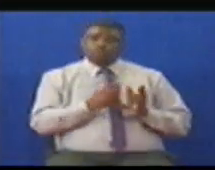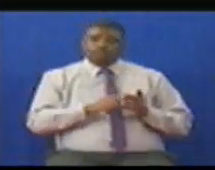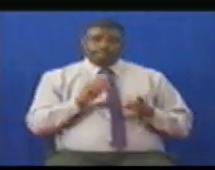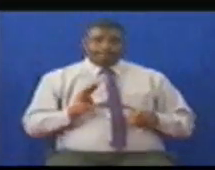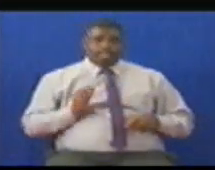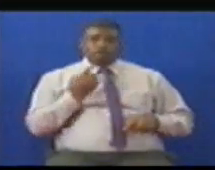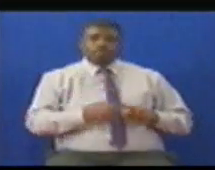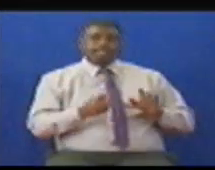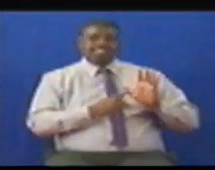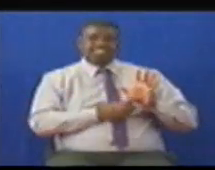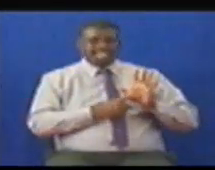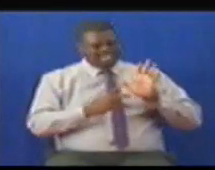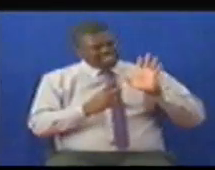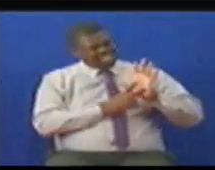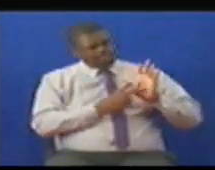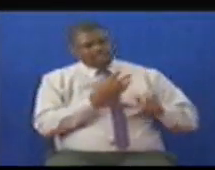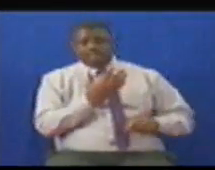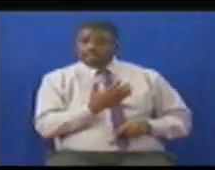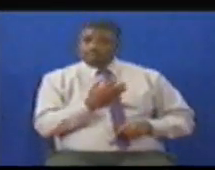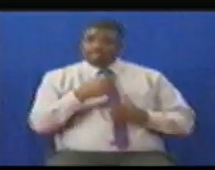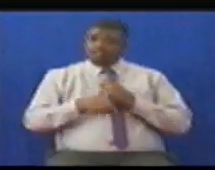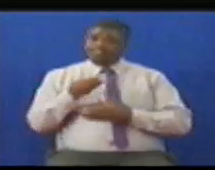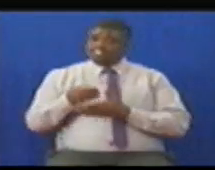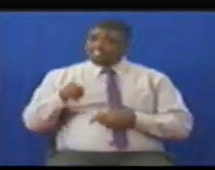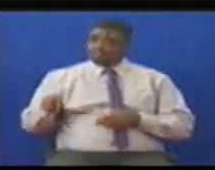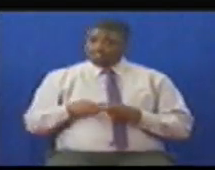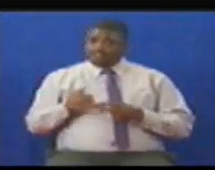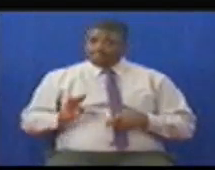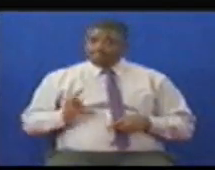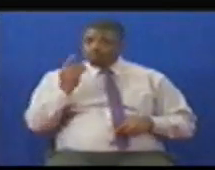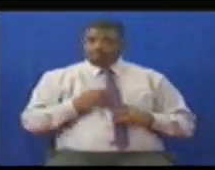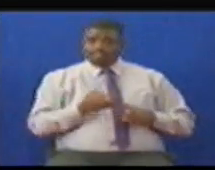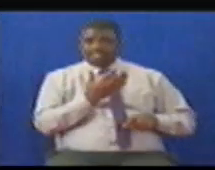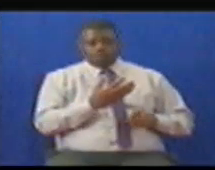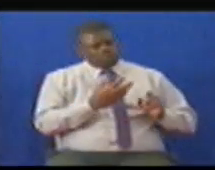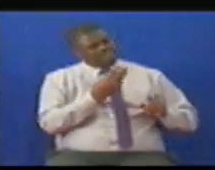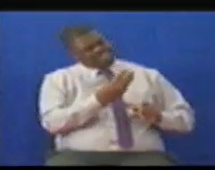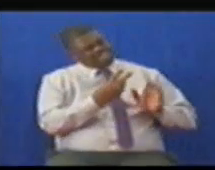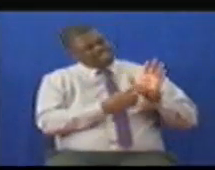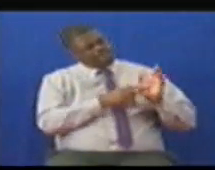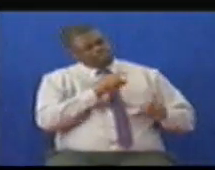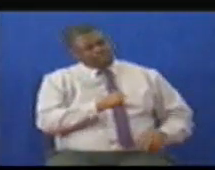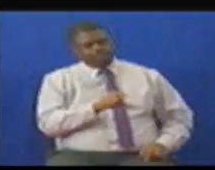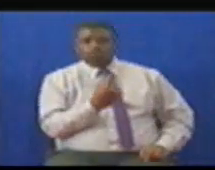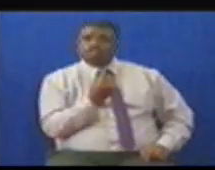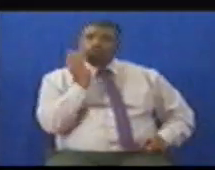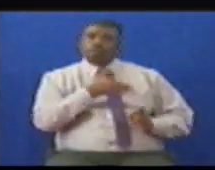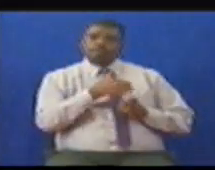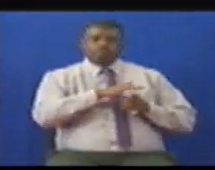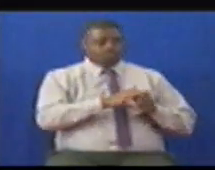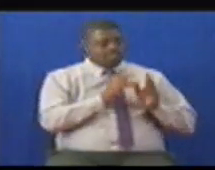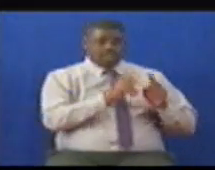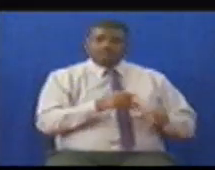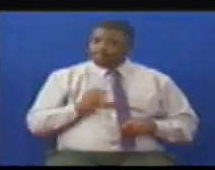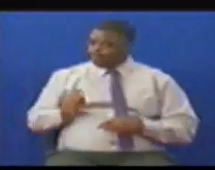bilioni 169.6. Kati ya fedha hizo shilingi bilioni 517.1 ni kwa ajili ya matumizi ya kawaida na